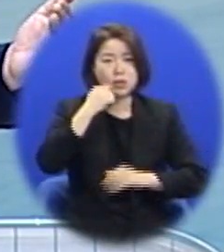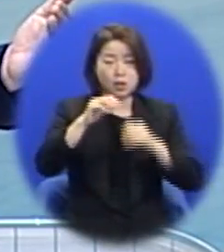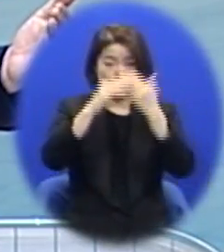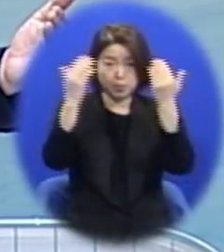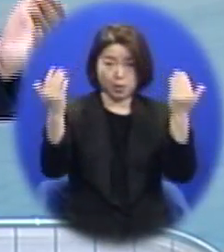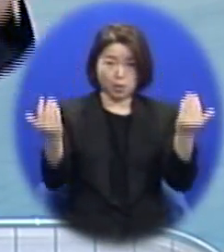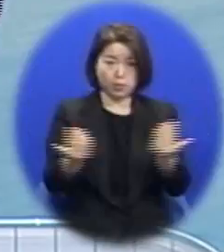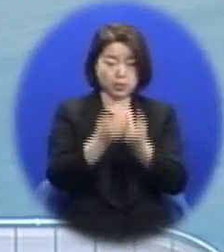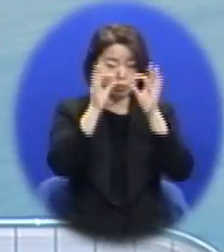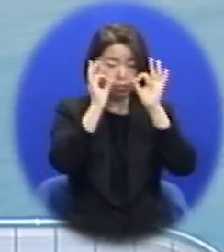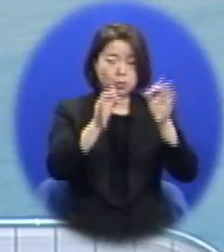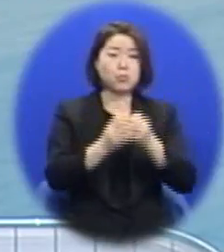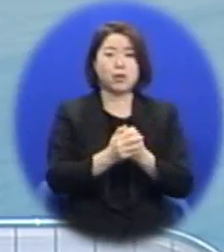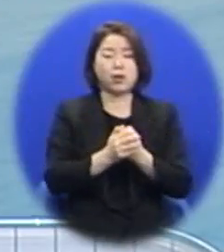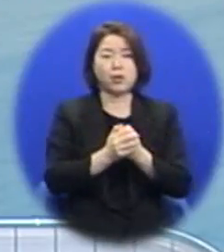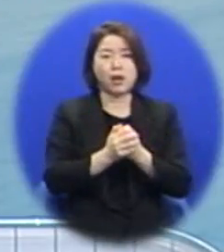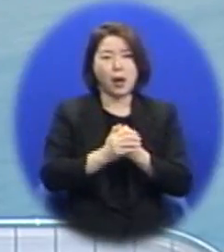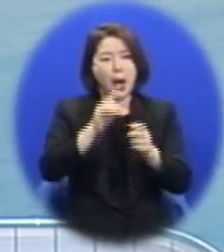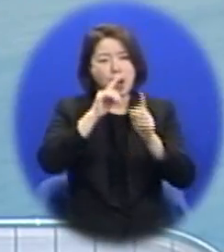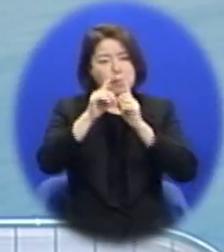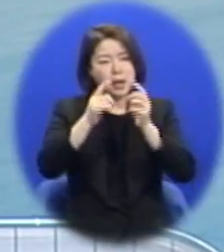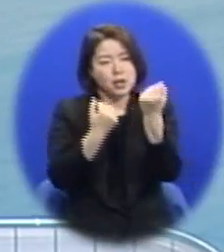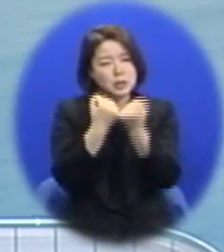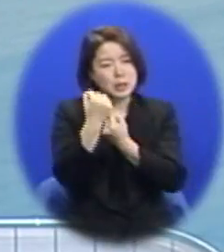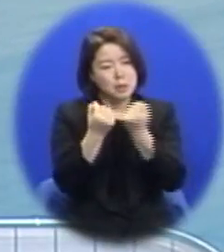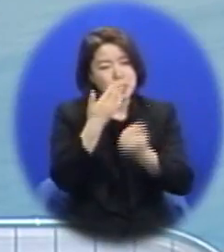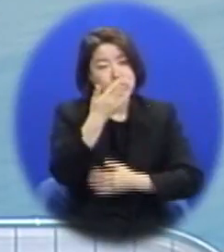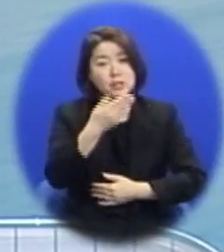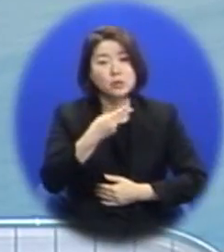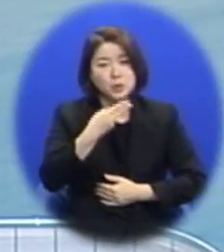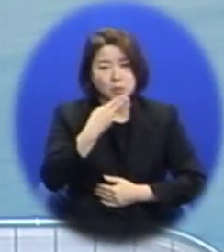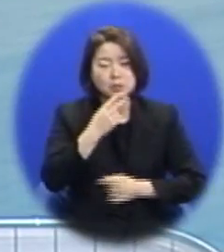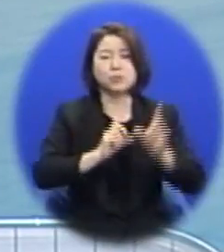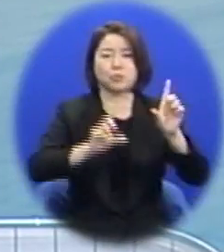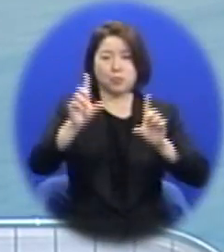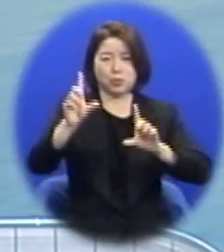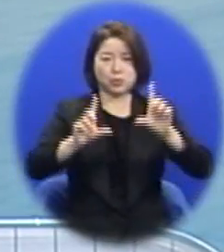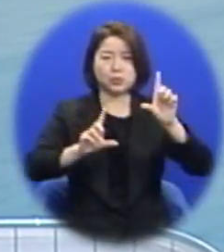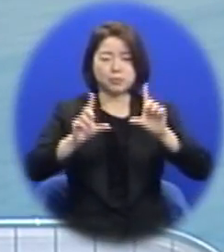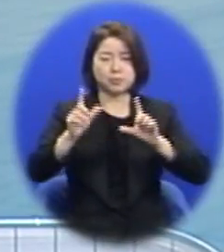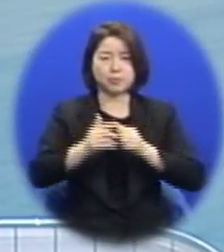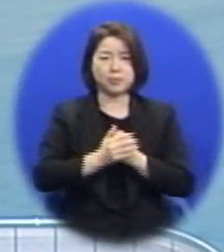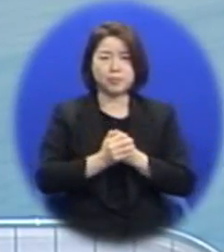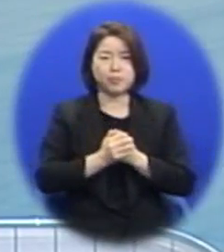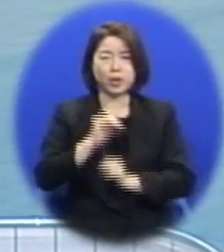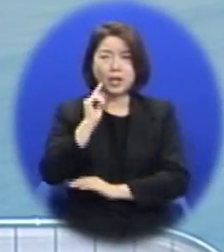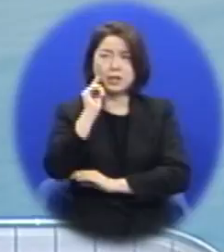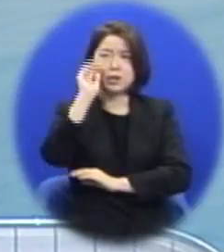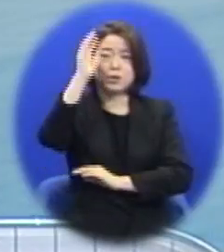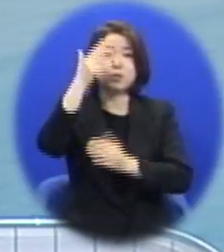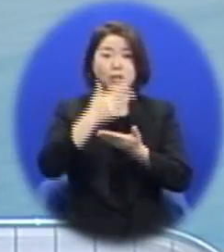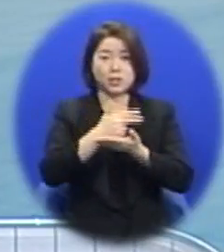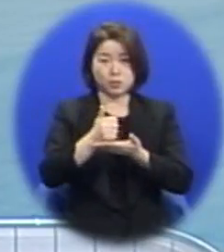전체적으로 보면 말로 설명할 수 없는 모습이었다는 영광의